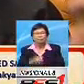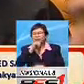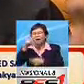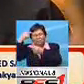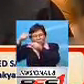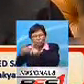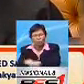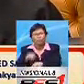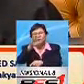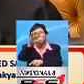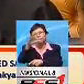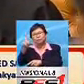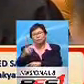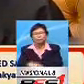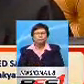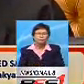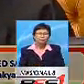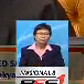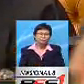tidak bersetuju 51.